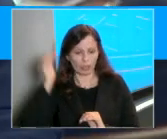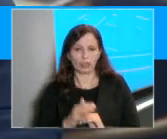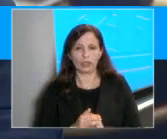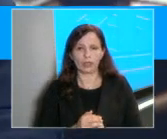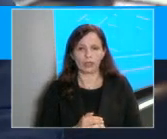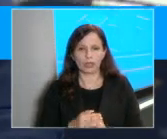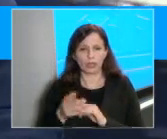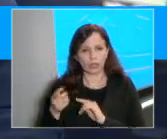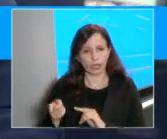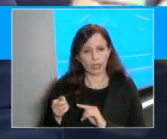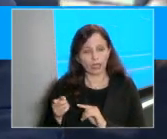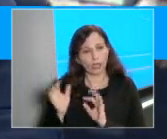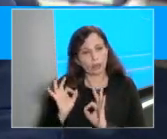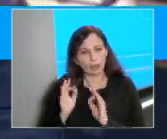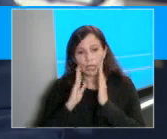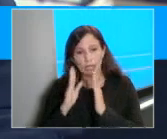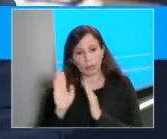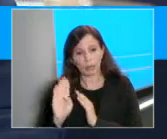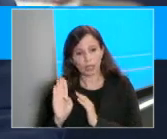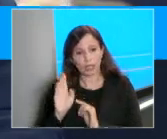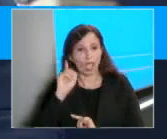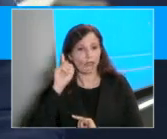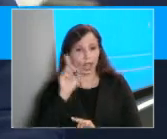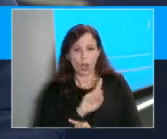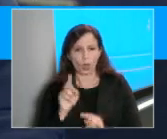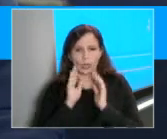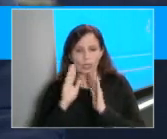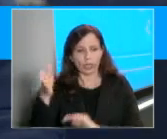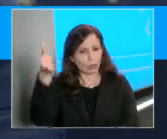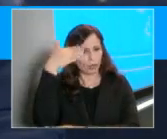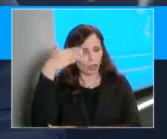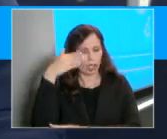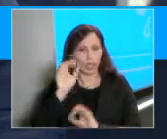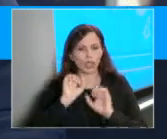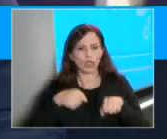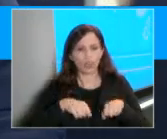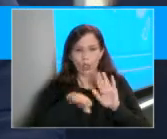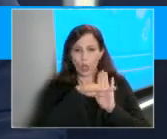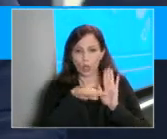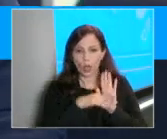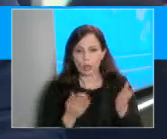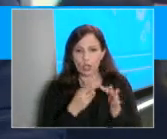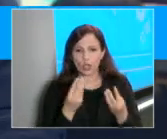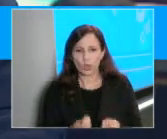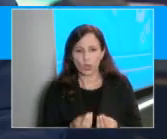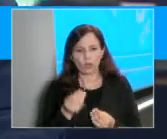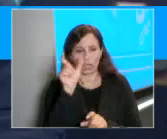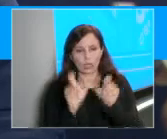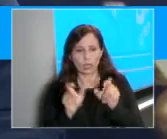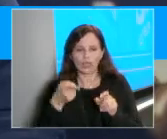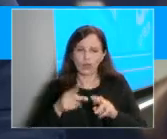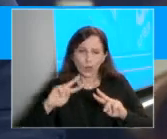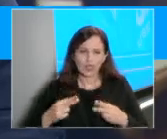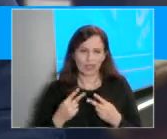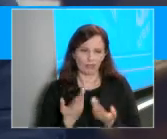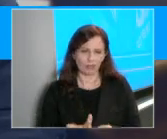לפקפק לגביהם, זה שהם באמת נאמנים לנתניהו. הבעיה שהם לא נאמנים למדינה עצמה, לשלטון החוק, למה שטוב לאזרחים. כלומר, וזה דבר שחוזר על